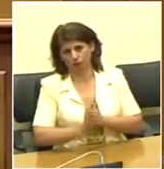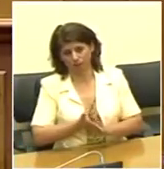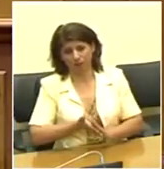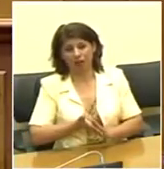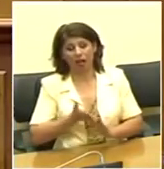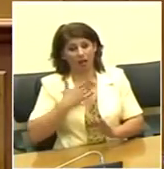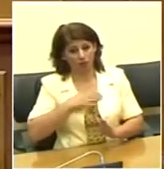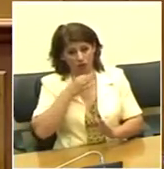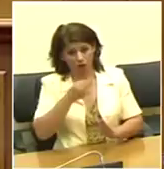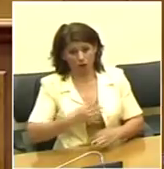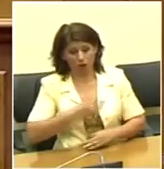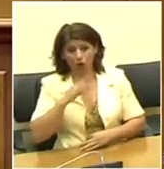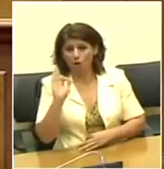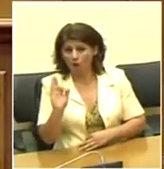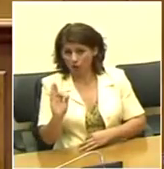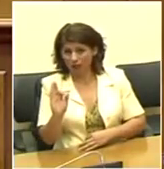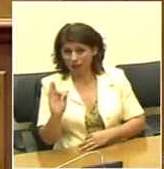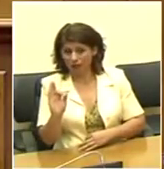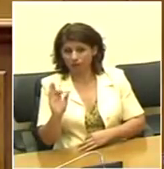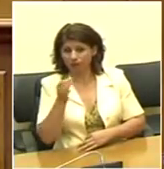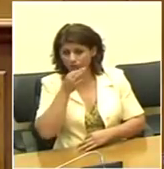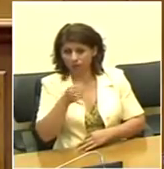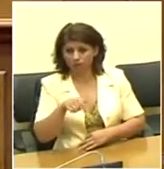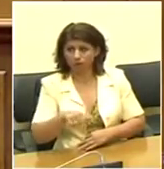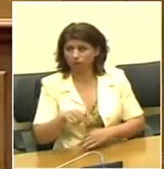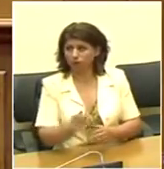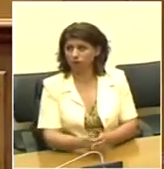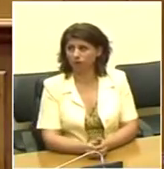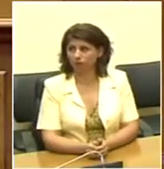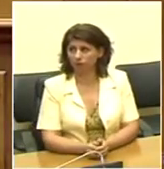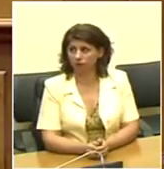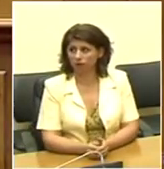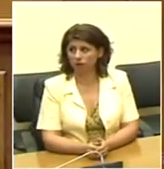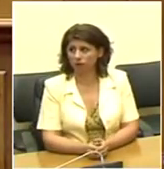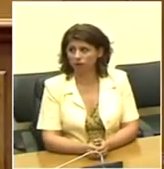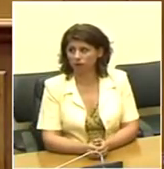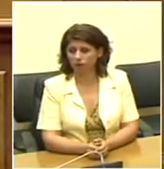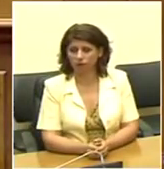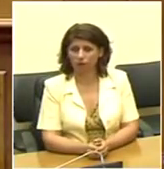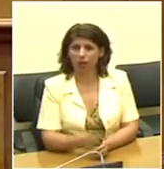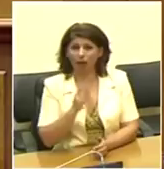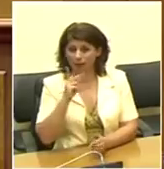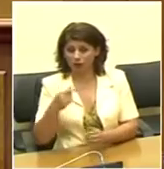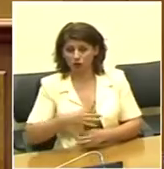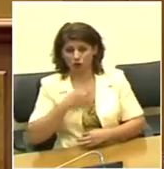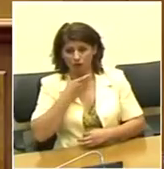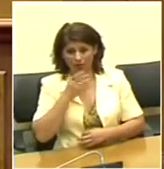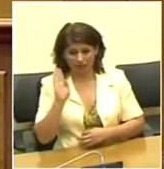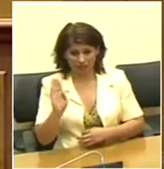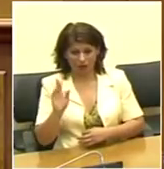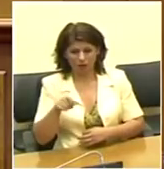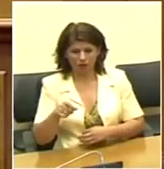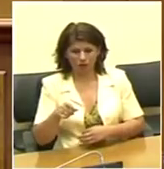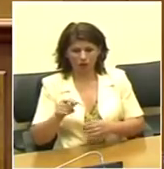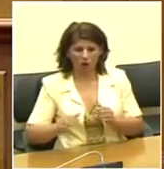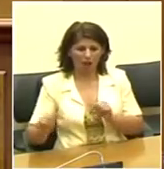για τον κύριο Φορτσάκη, που είπε για αυτό το απάντησή μου στον κύριο Βενιζέλο ότι είναι αλχημίες